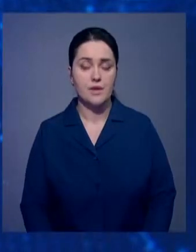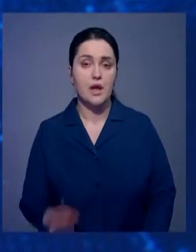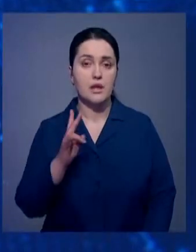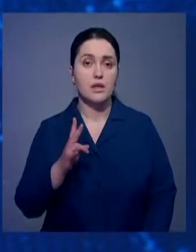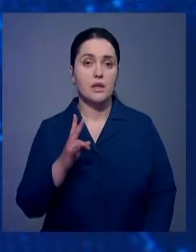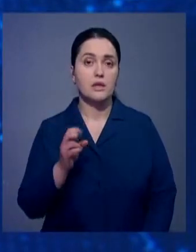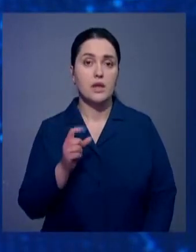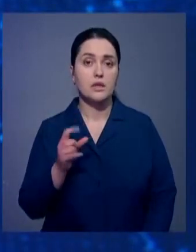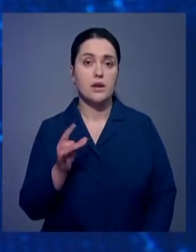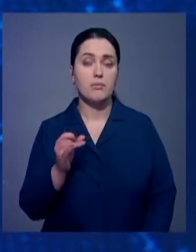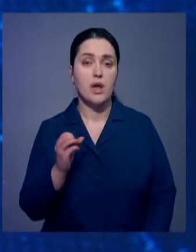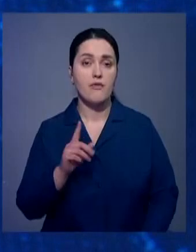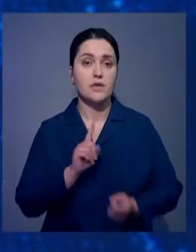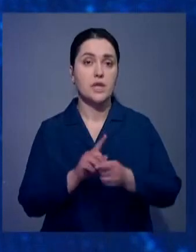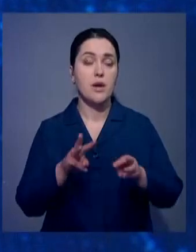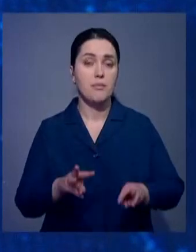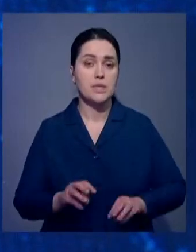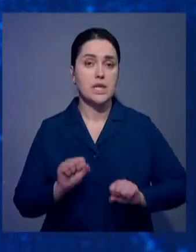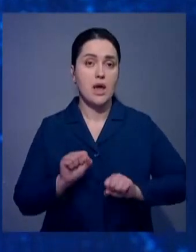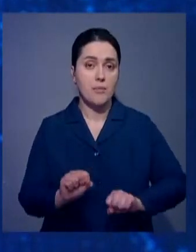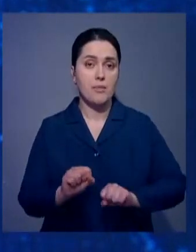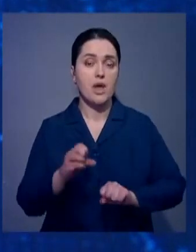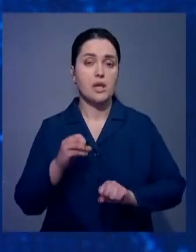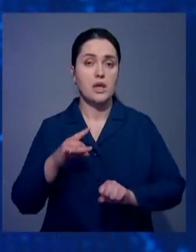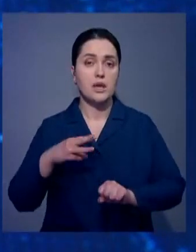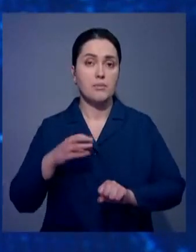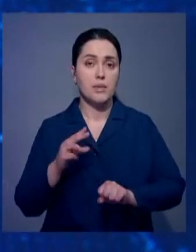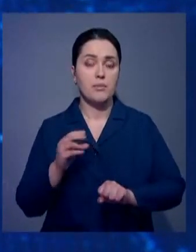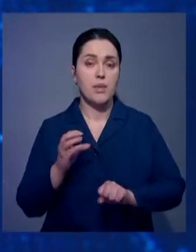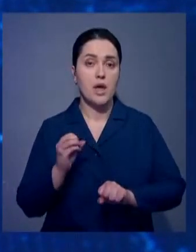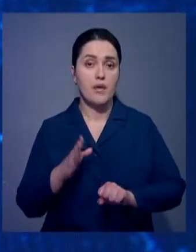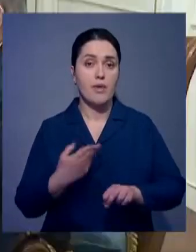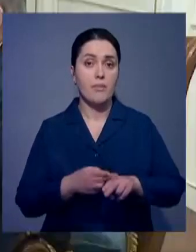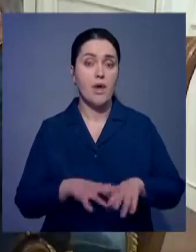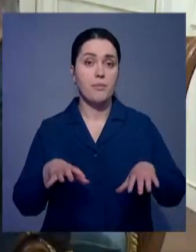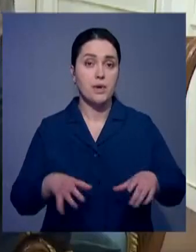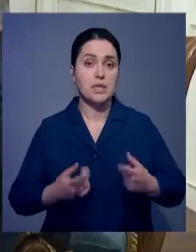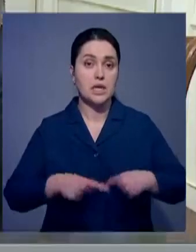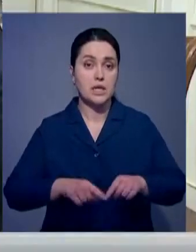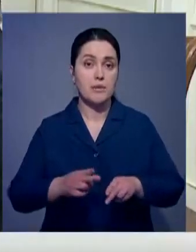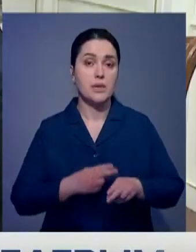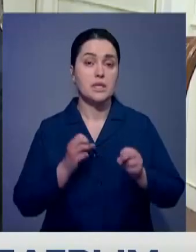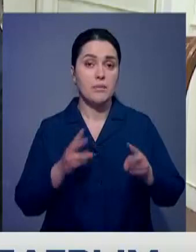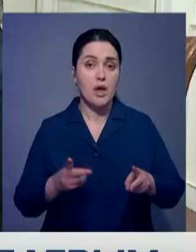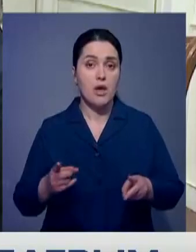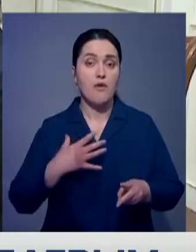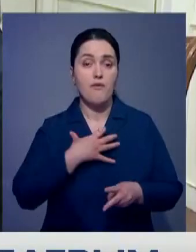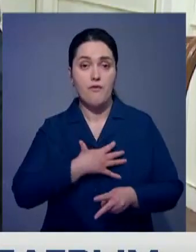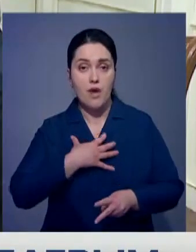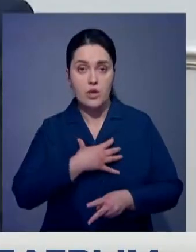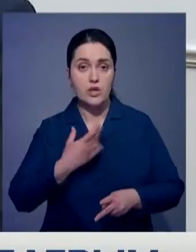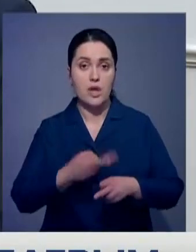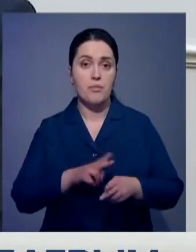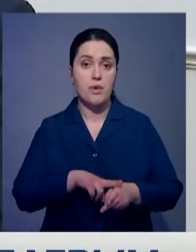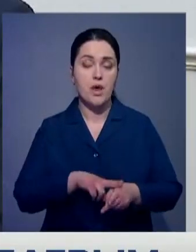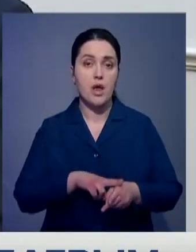Нурсултан Назарбаев встретился с министром обороны страны Нурланом Ермекбаевым. В ходе беседы председатель Совета безопасности подчеркнул важную роль вооруженных сил